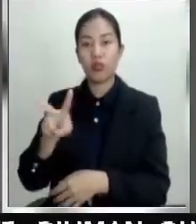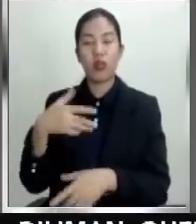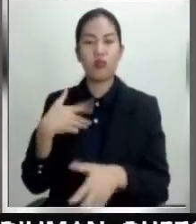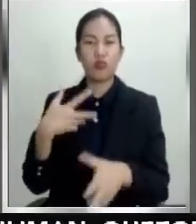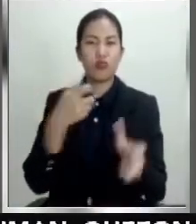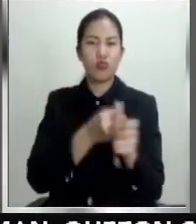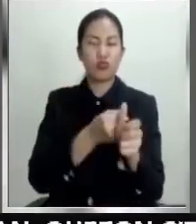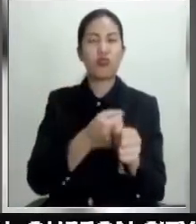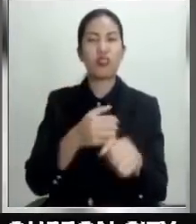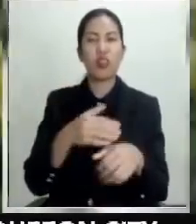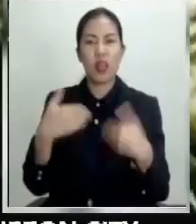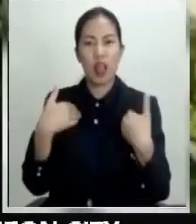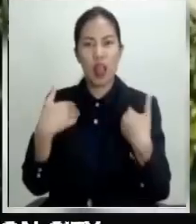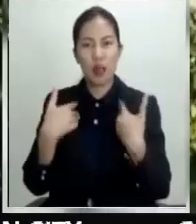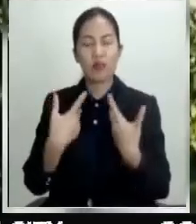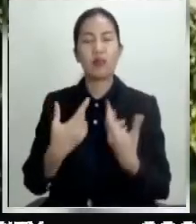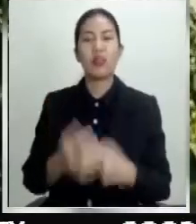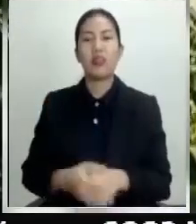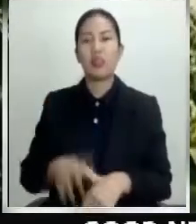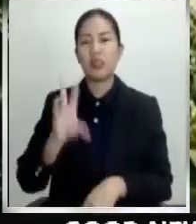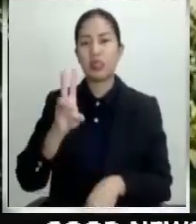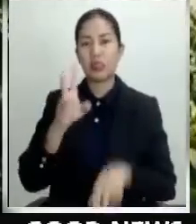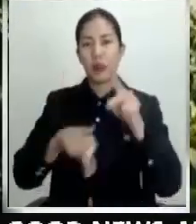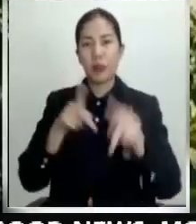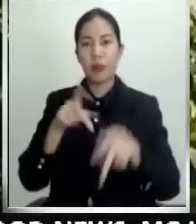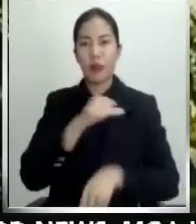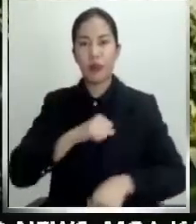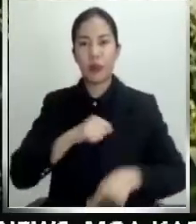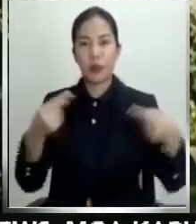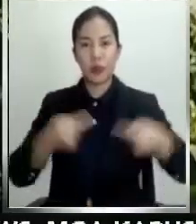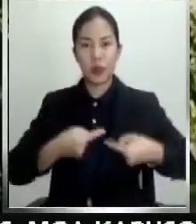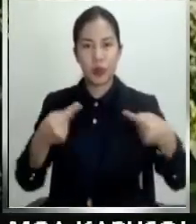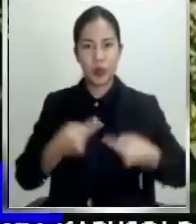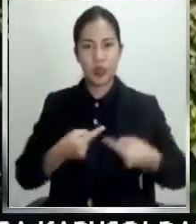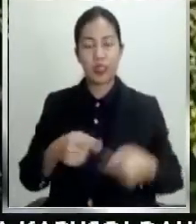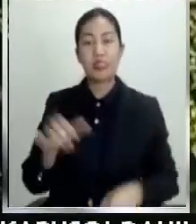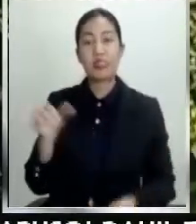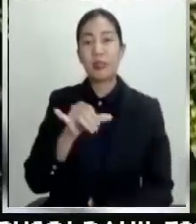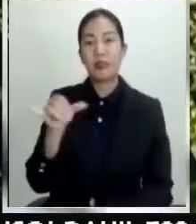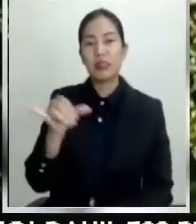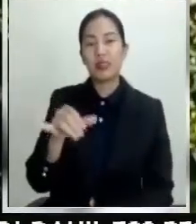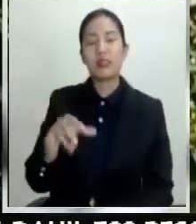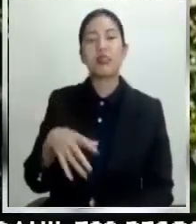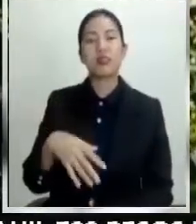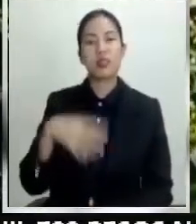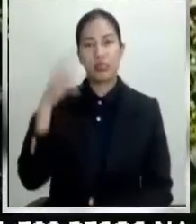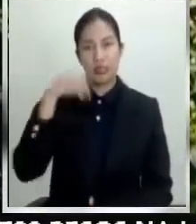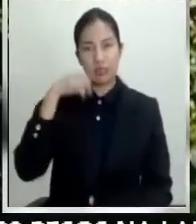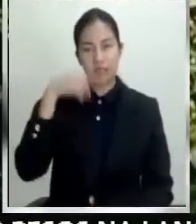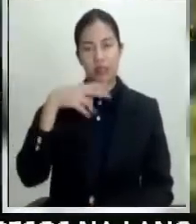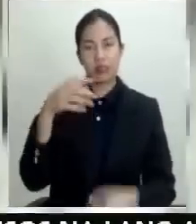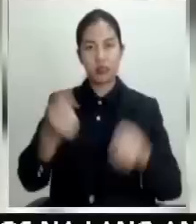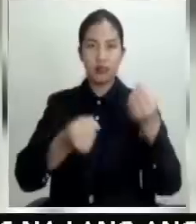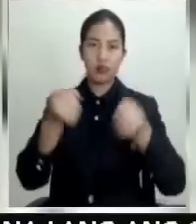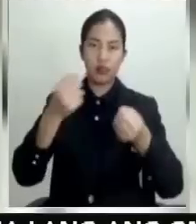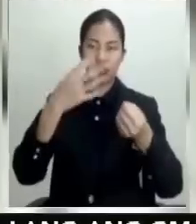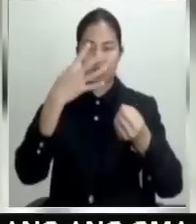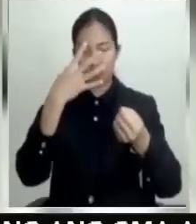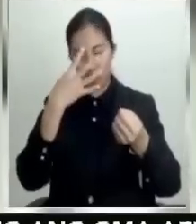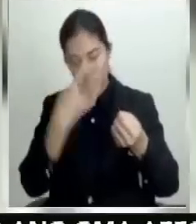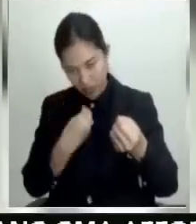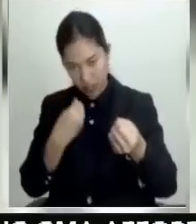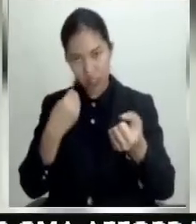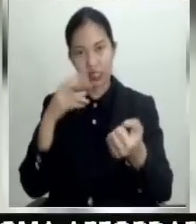sasakyan, anim ang sugatan. Sa parehong insidente, nakatulog o nakaidlip ang mga nakapanggang driver. Delikado